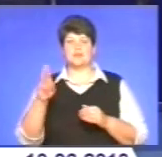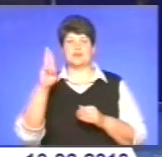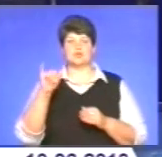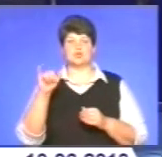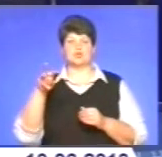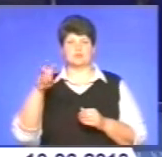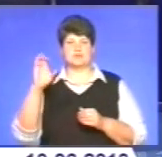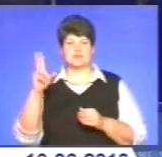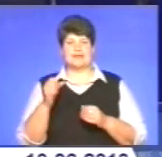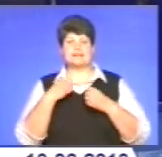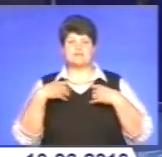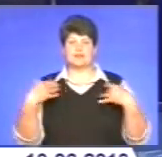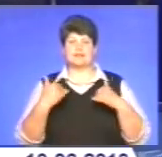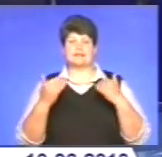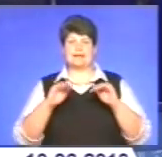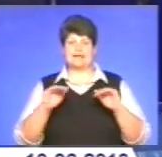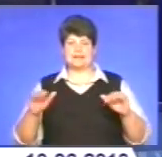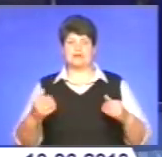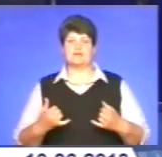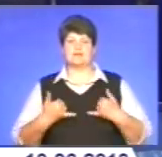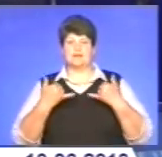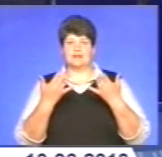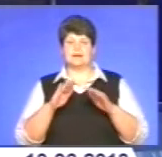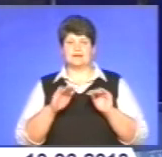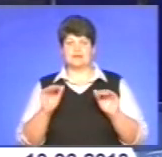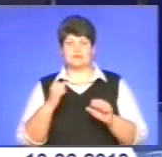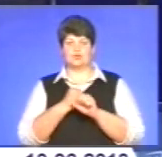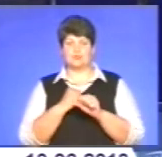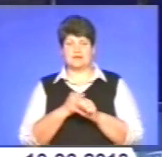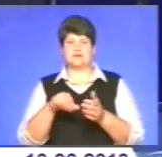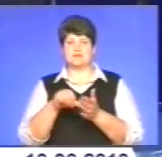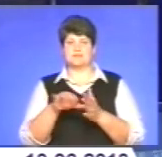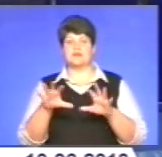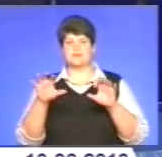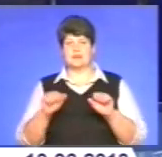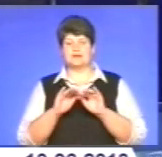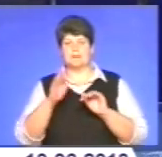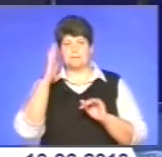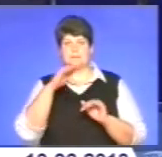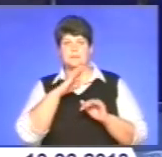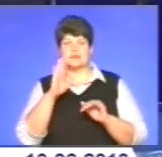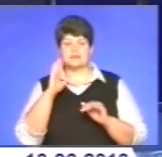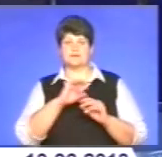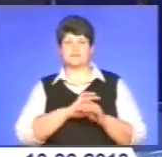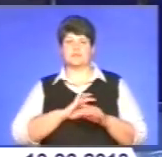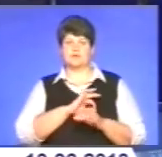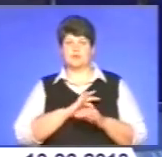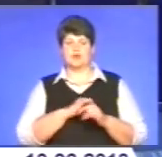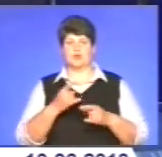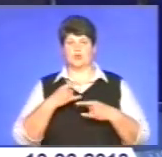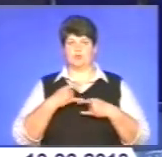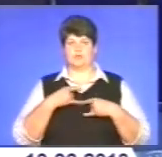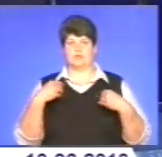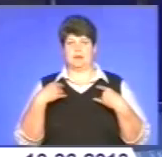дітей влаштували їх батьки, вихователі, дитсадка і педагоги, представники влади. Костюмований парад, концерт і подарунки – про все це